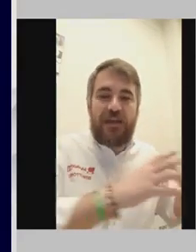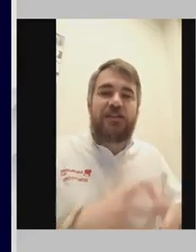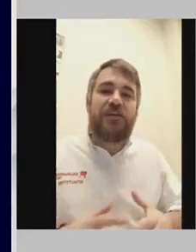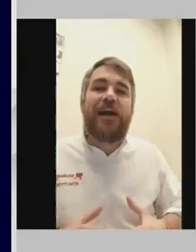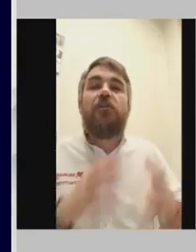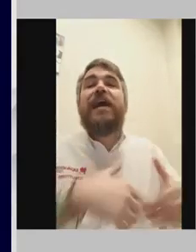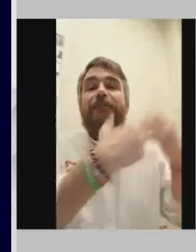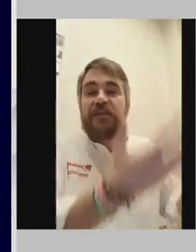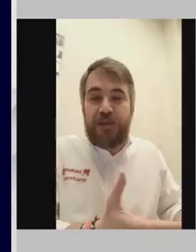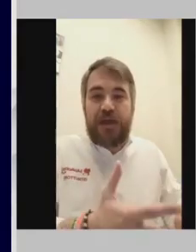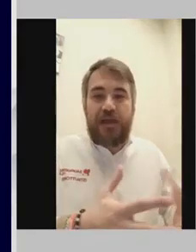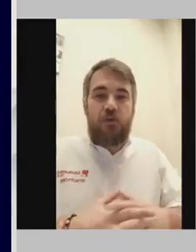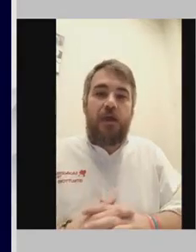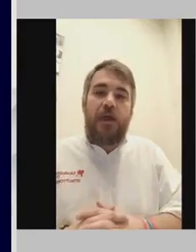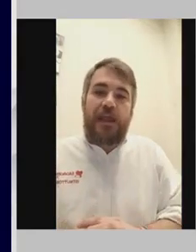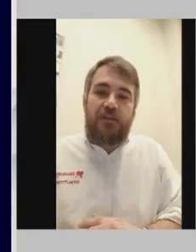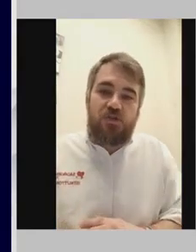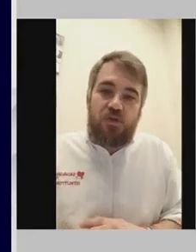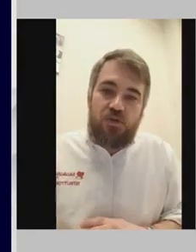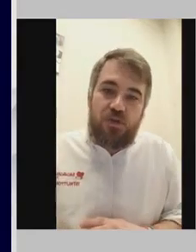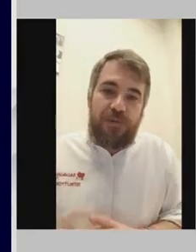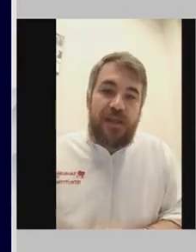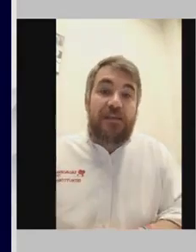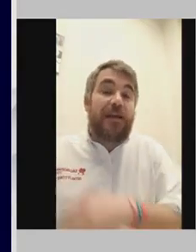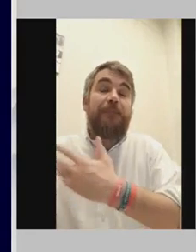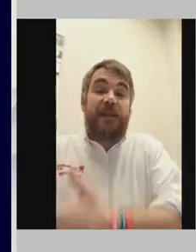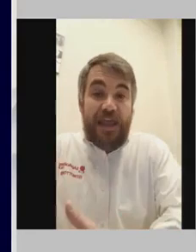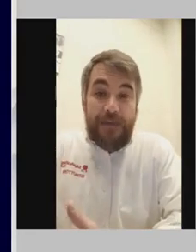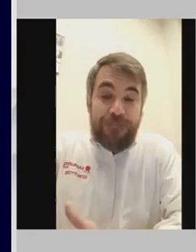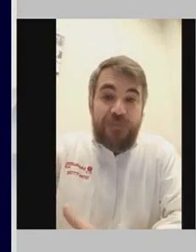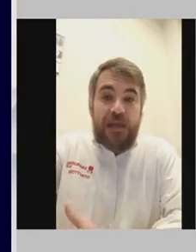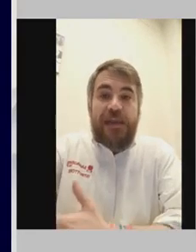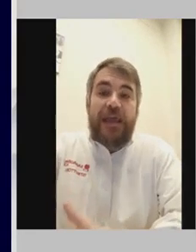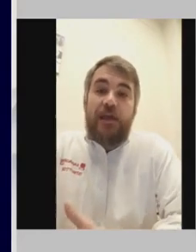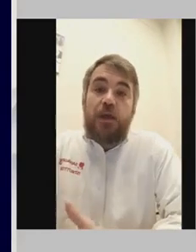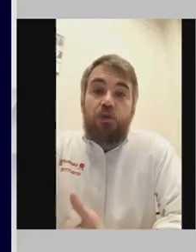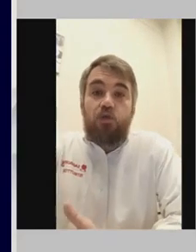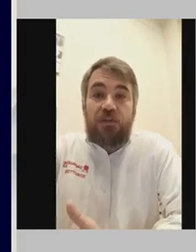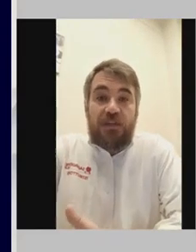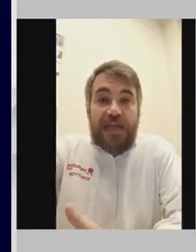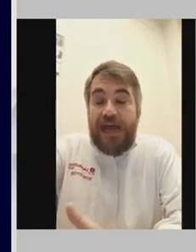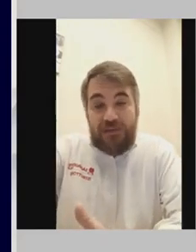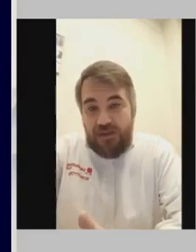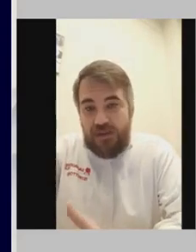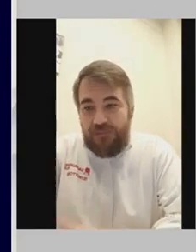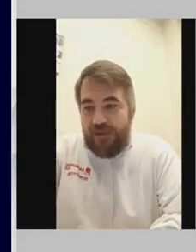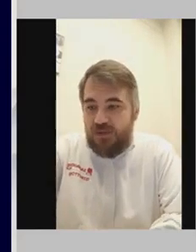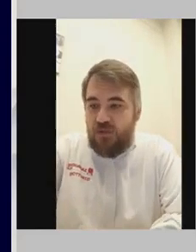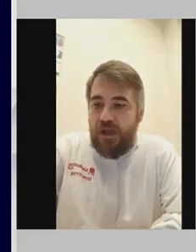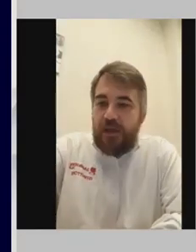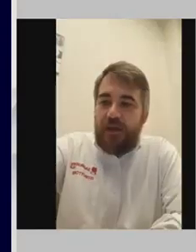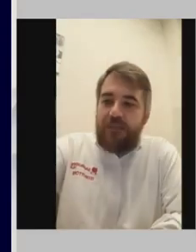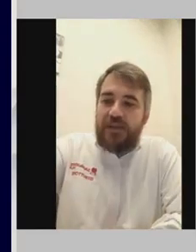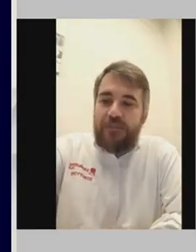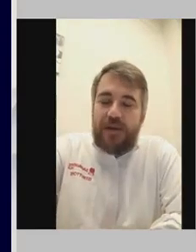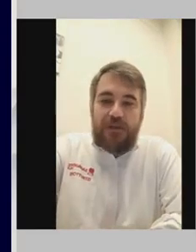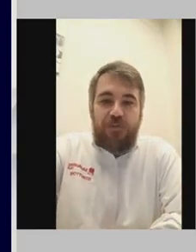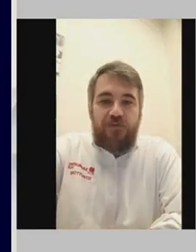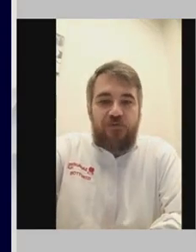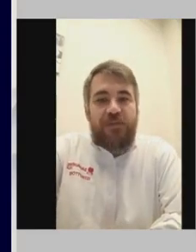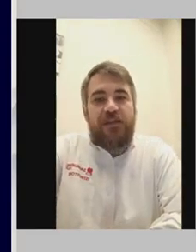obbligato dalla legge a farlo, gli abbia spiegato la disostruzione pediatrica. Perché tutti i dati, e penso che ne